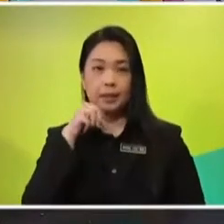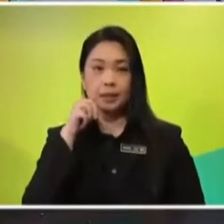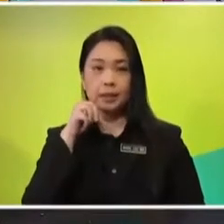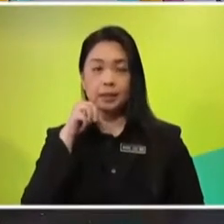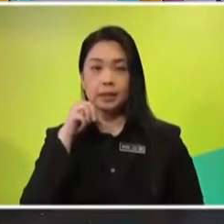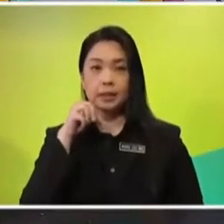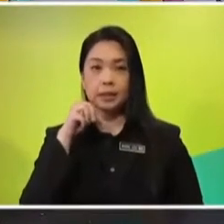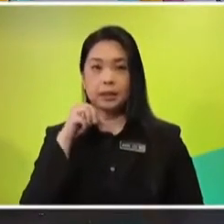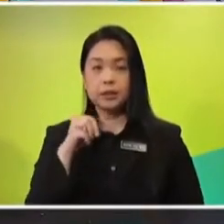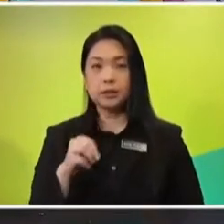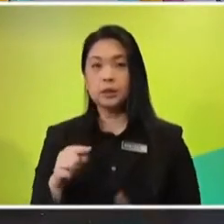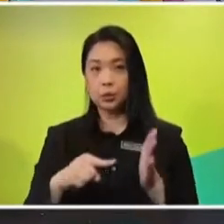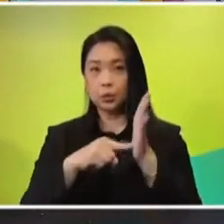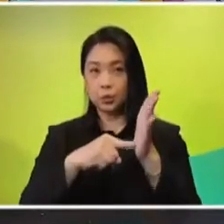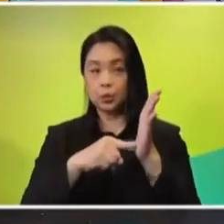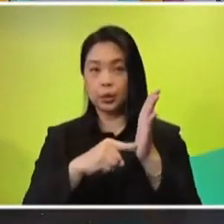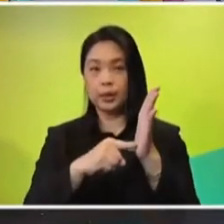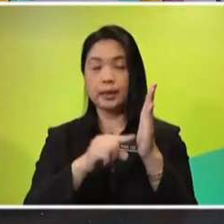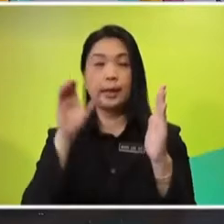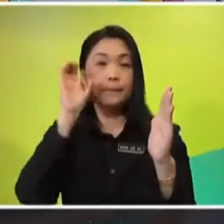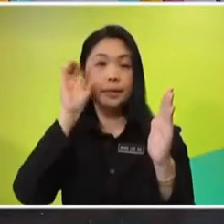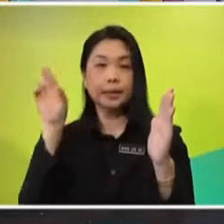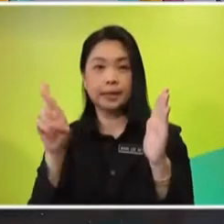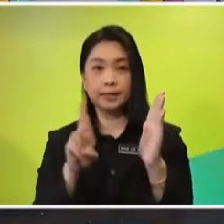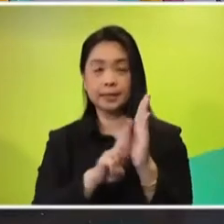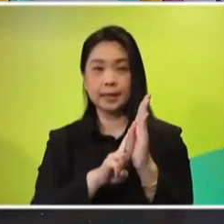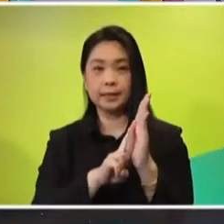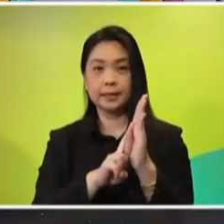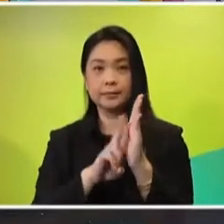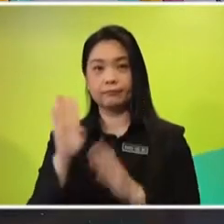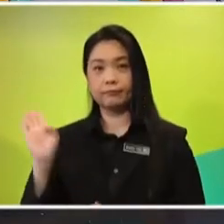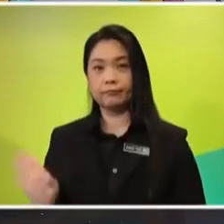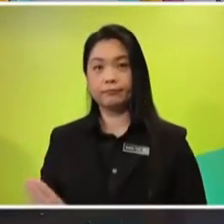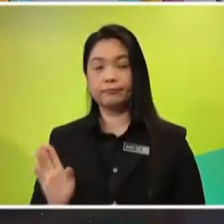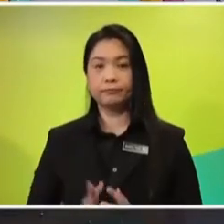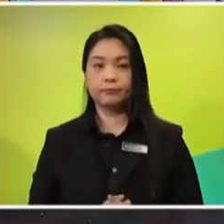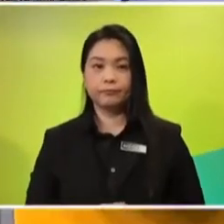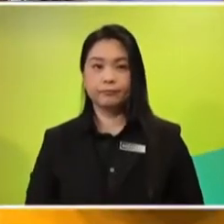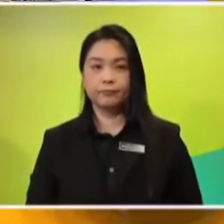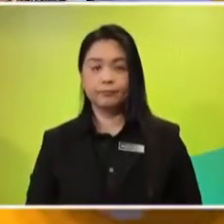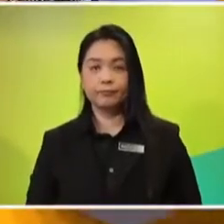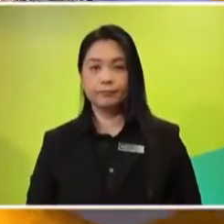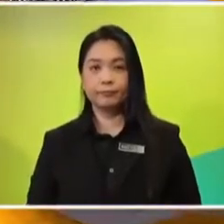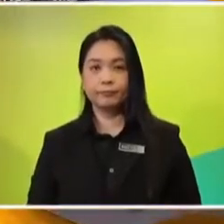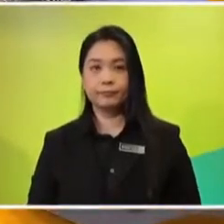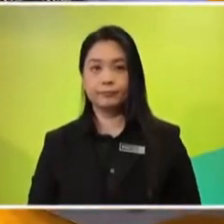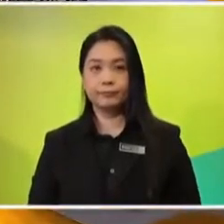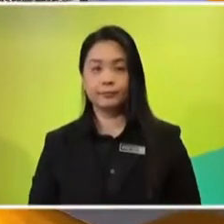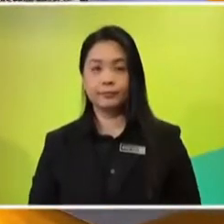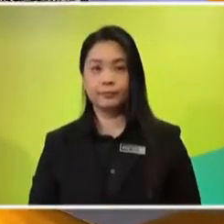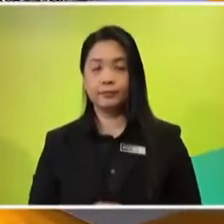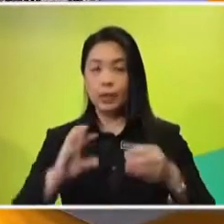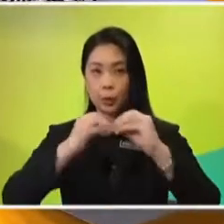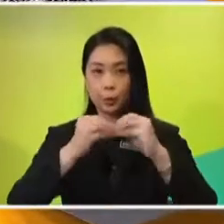cikgu. Tunjukkan rajah yang di sana tu. Okey, tunjukkan rajah di sini, cikgu. Ya. Okey, cikgu. Okey. Yang